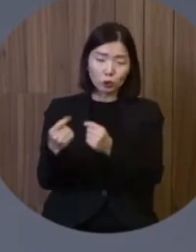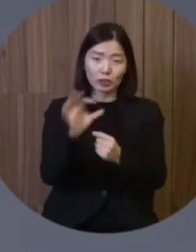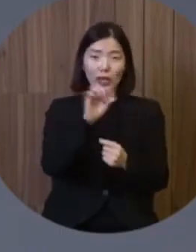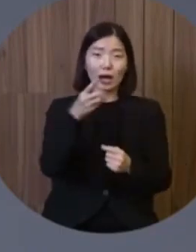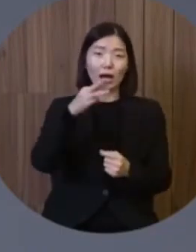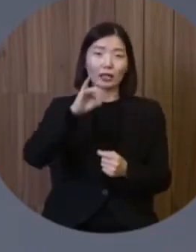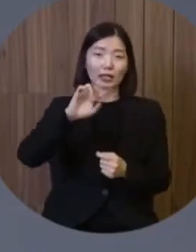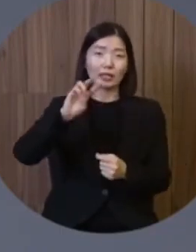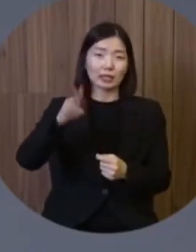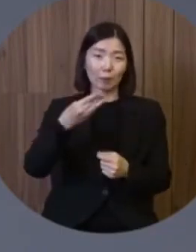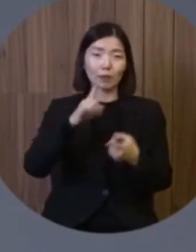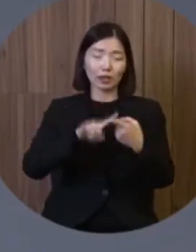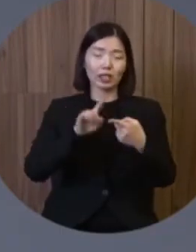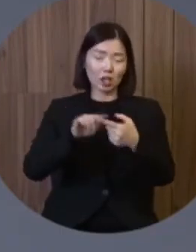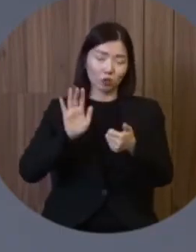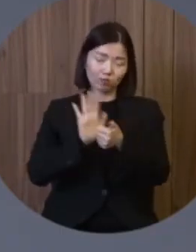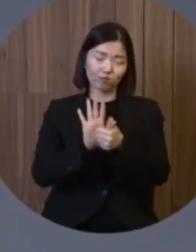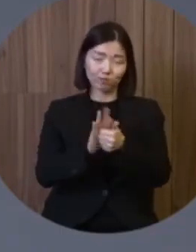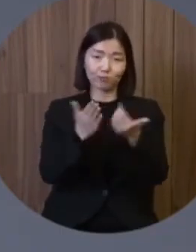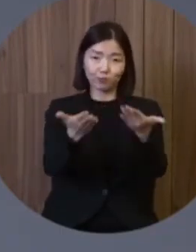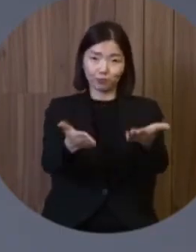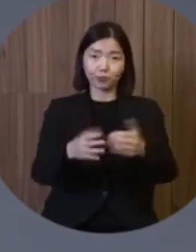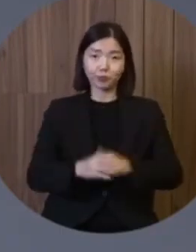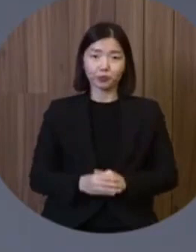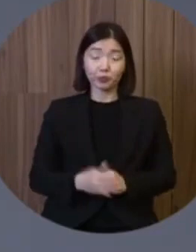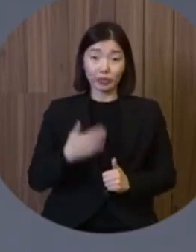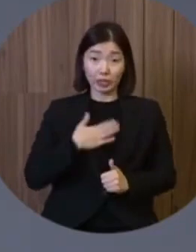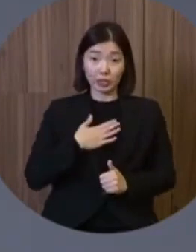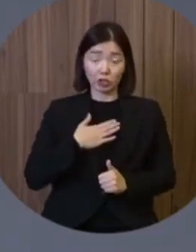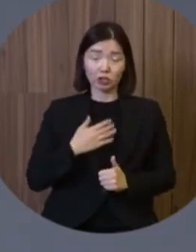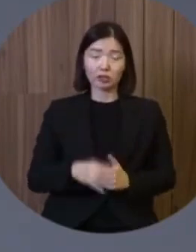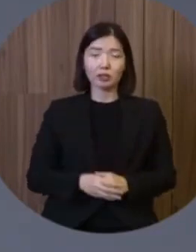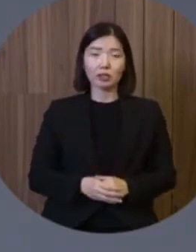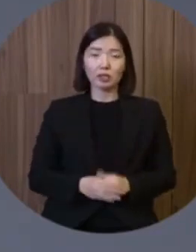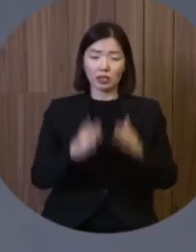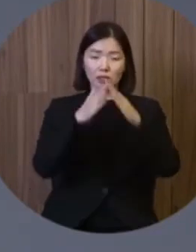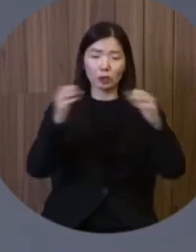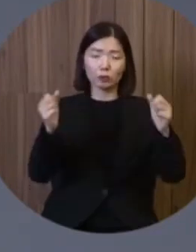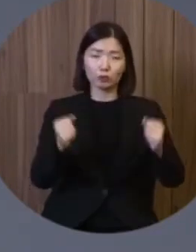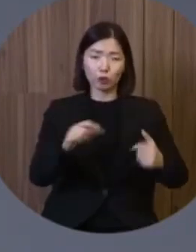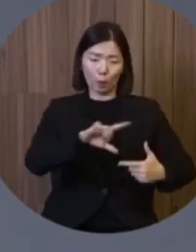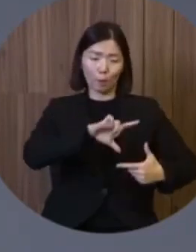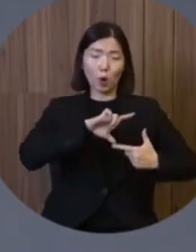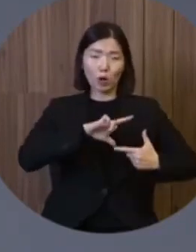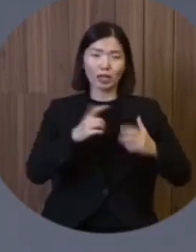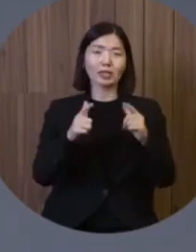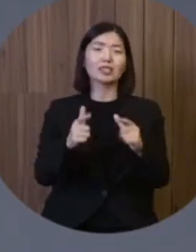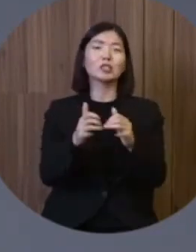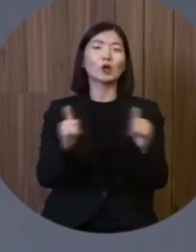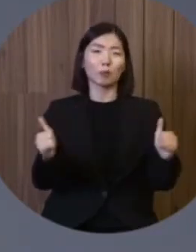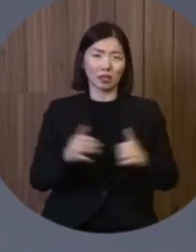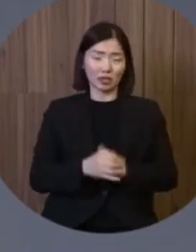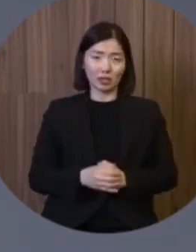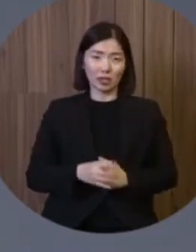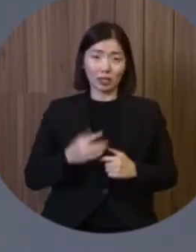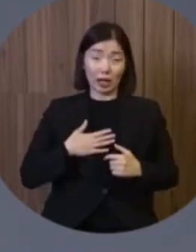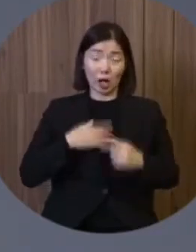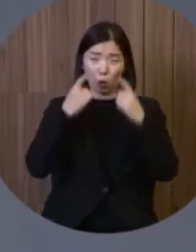RE300을 분명하게 뒷받침하겠습니다. 저 우원식 전북 명예도민으로서